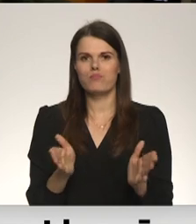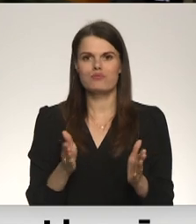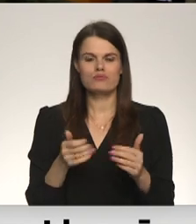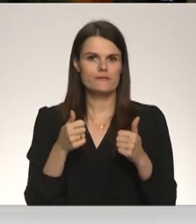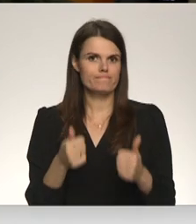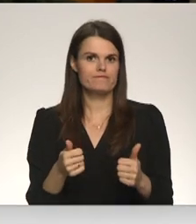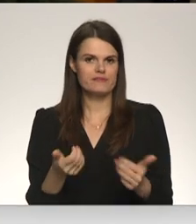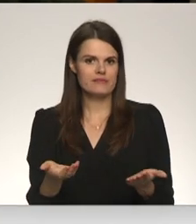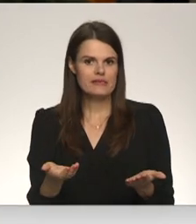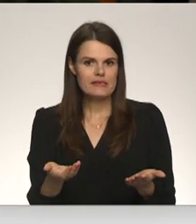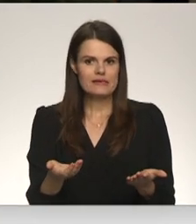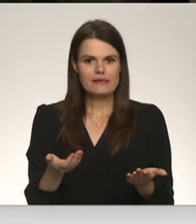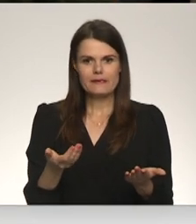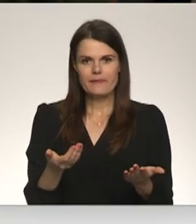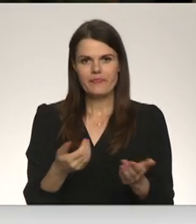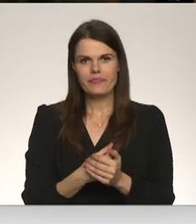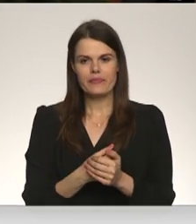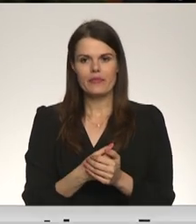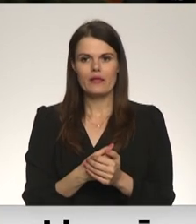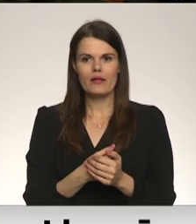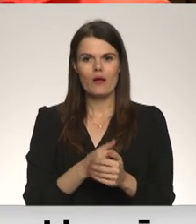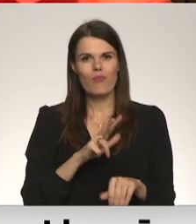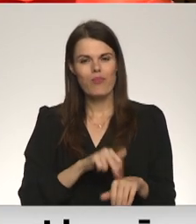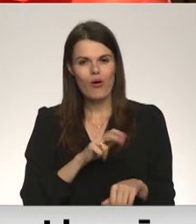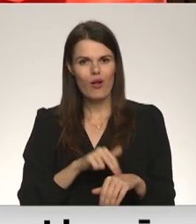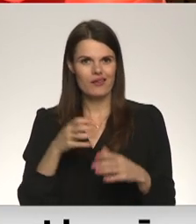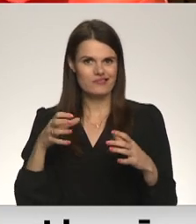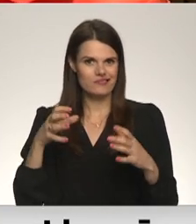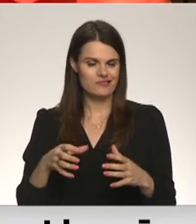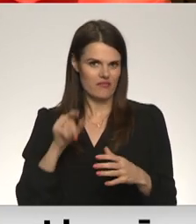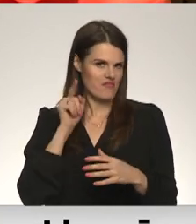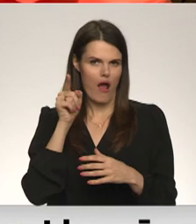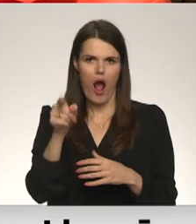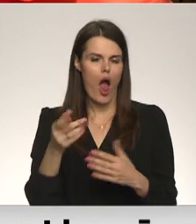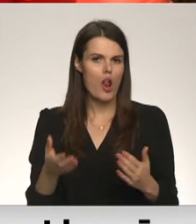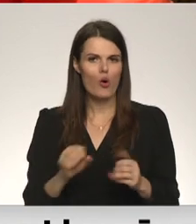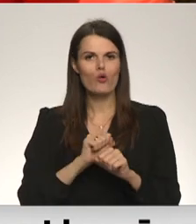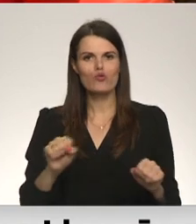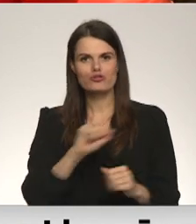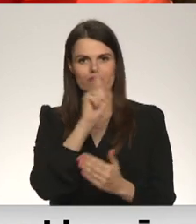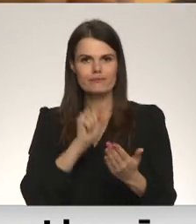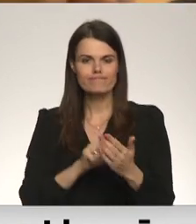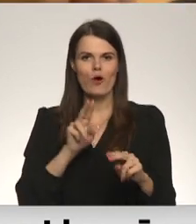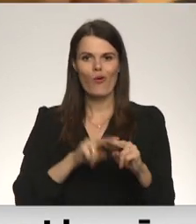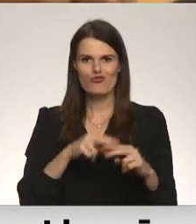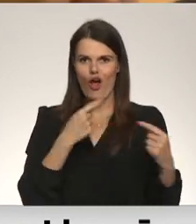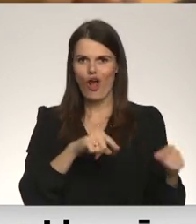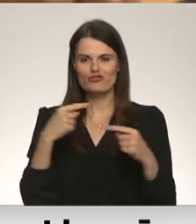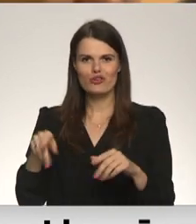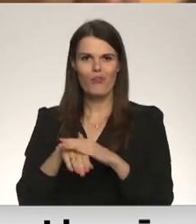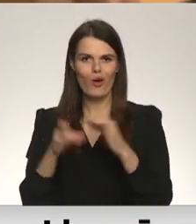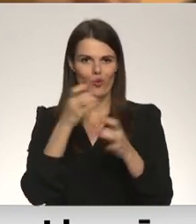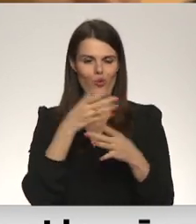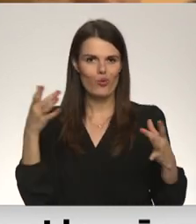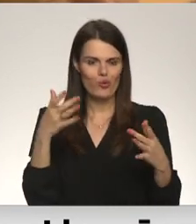viss paliks, jo mums, teiksim, policijas ieceriņam tātieniņi tālu. Drošības jautājums un potenciāli atšķirīgā bēgļu